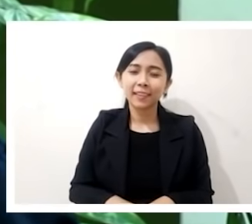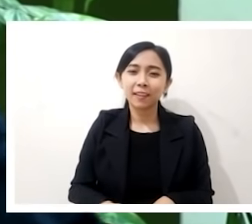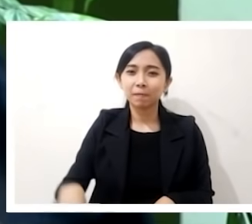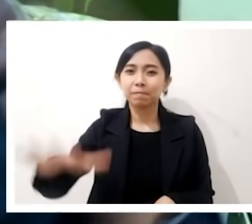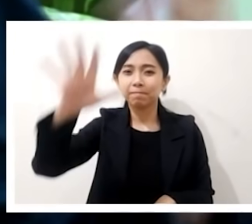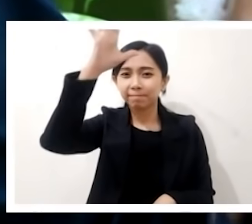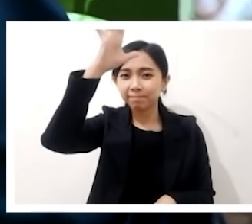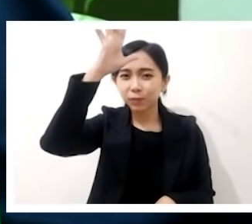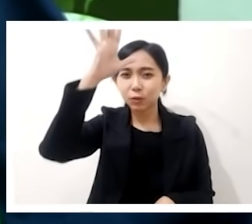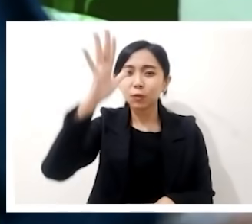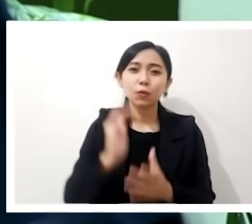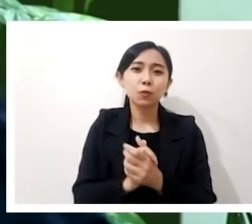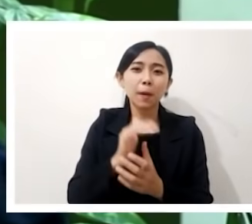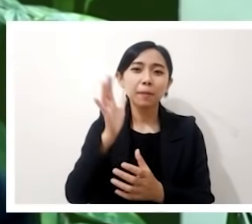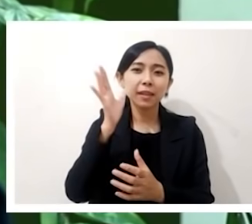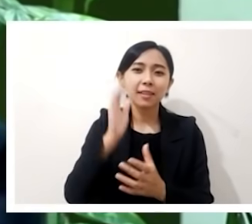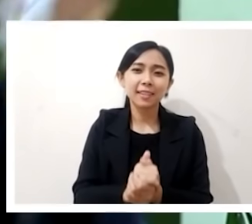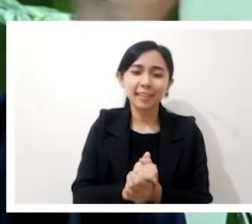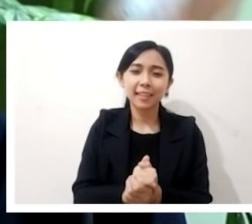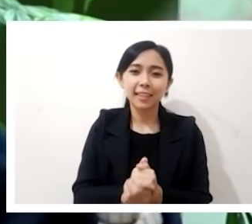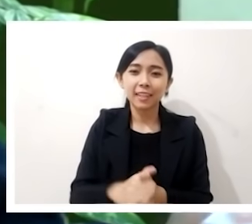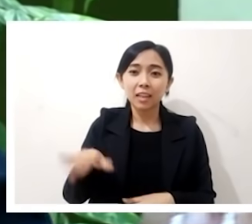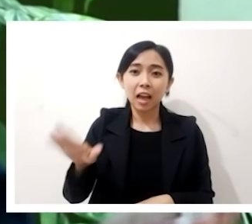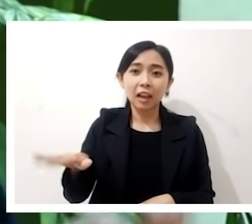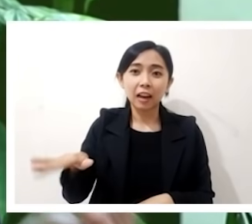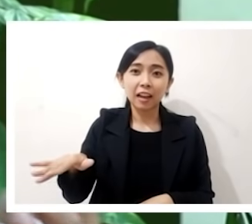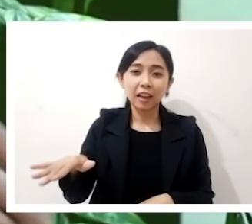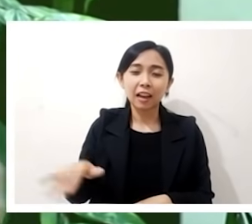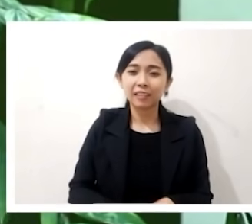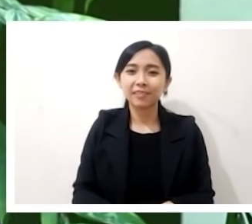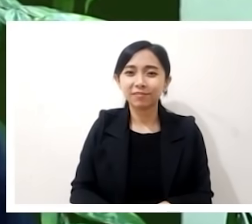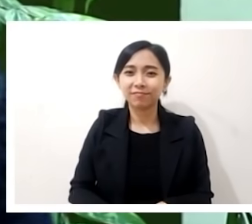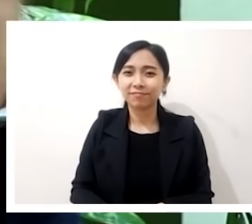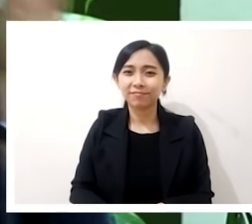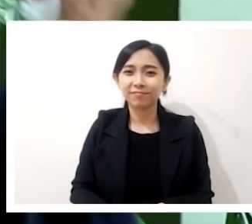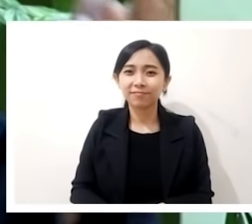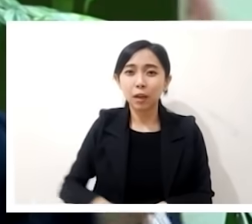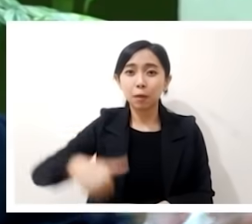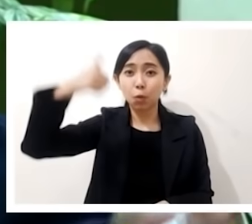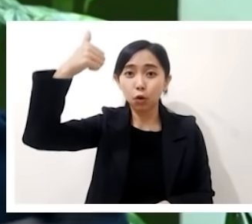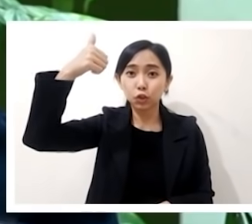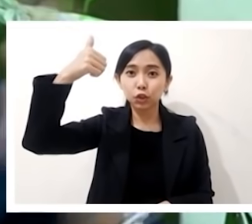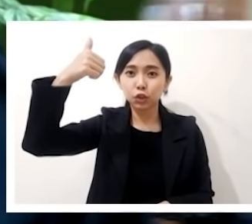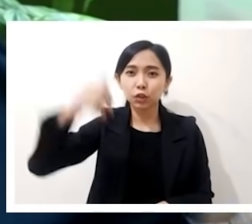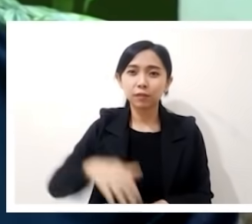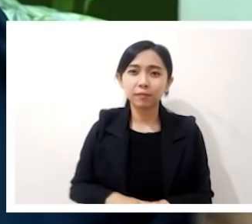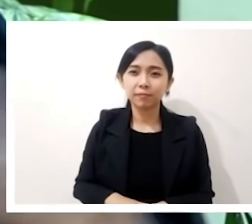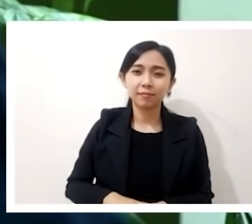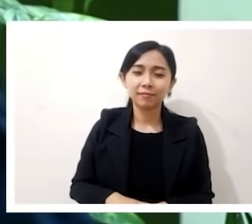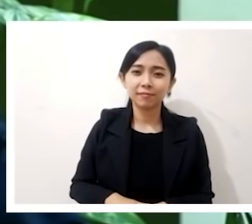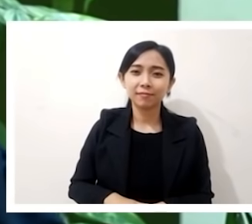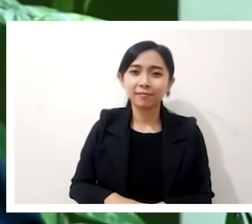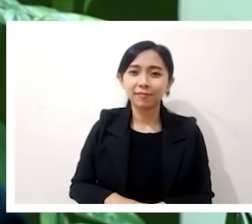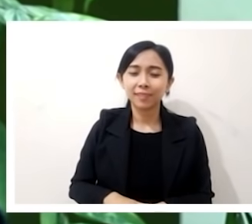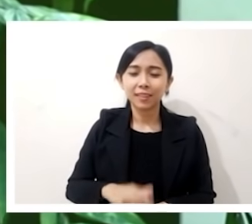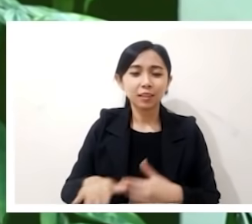istri, antar orang tua dan anak, kakak dan adik, majikan dan asisten rumah tangga, dan seterusnya